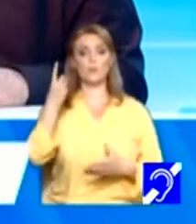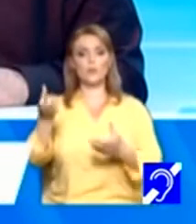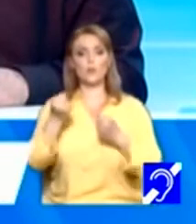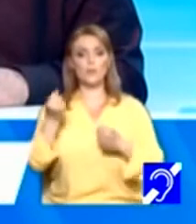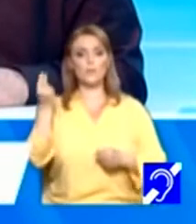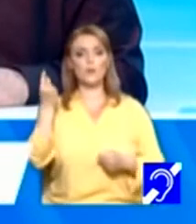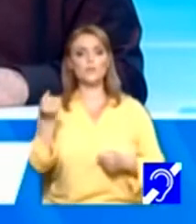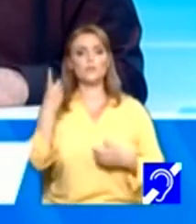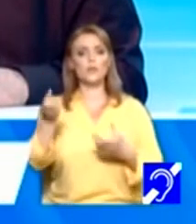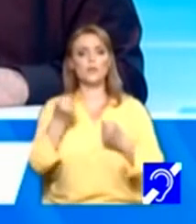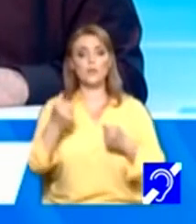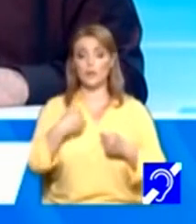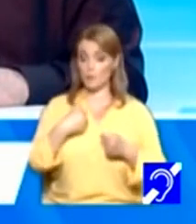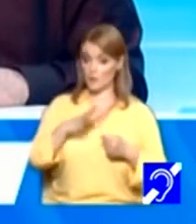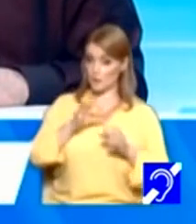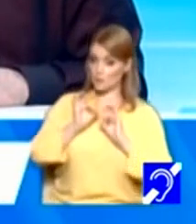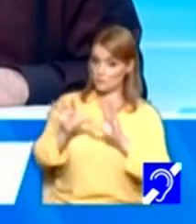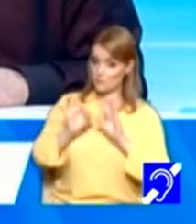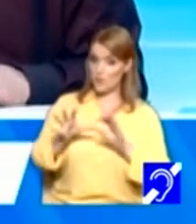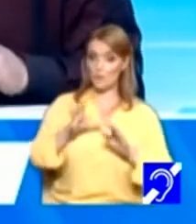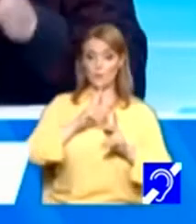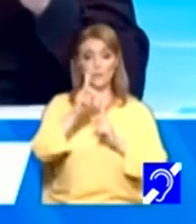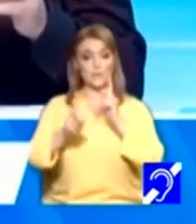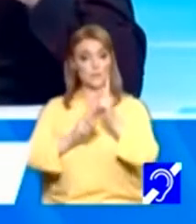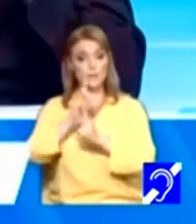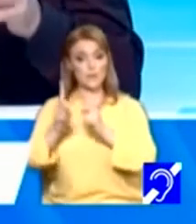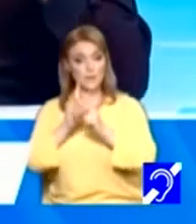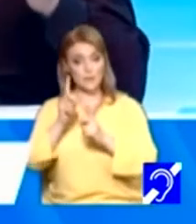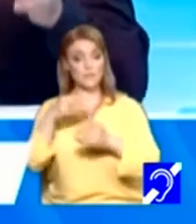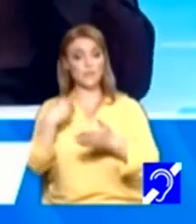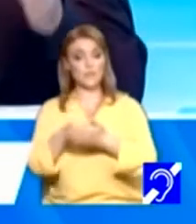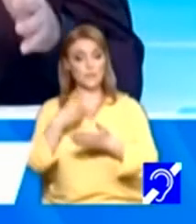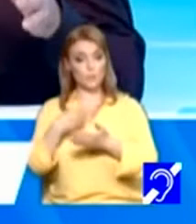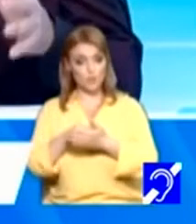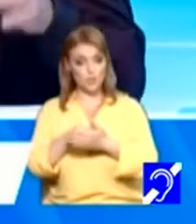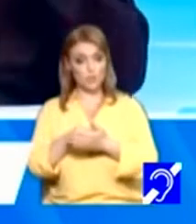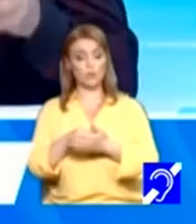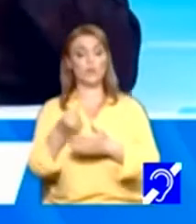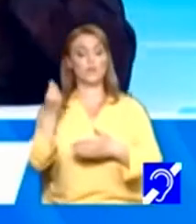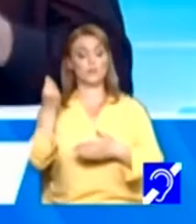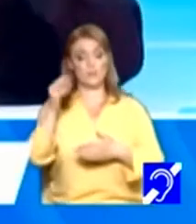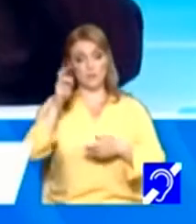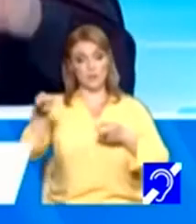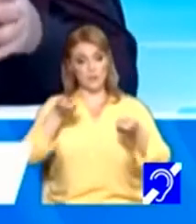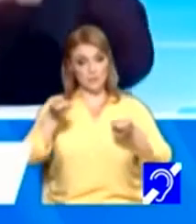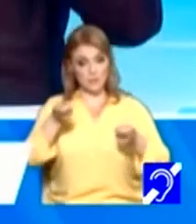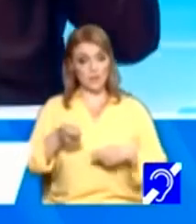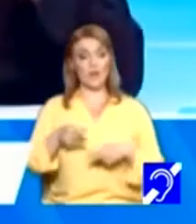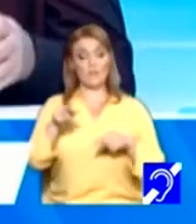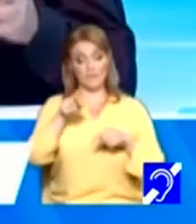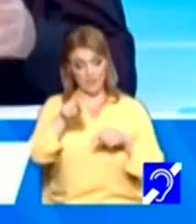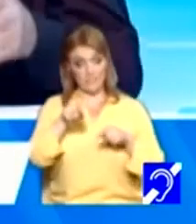obținut? Eu am explicat rectificări la bugetul de sat. Adică când ați împărțit banii noaptea, ați luat voi cu